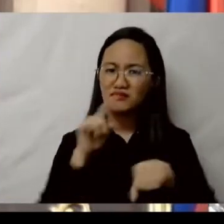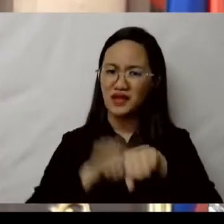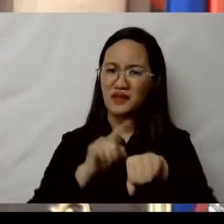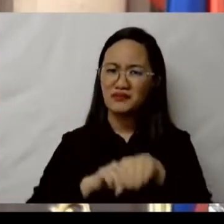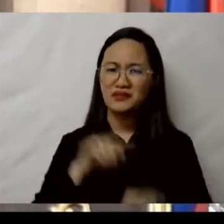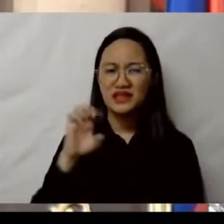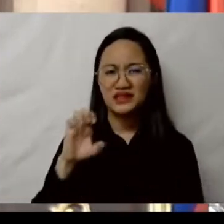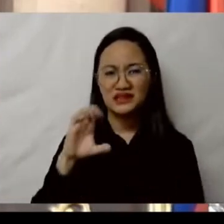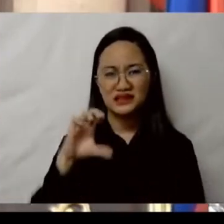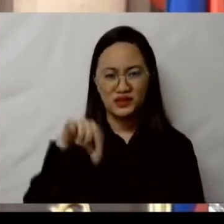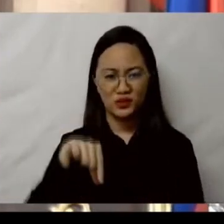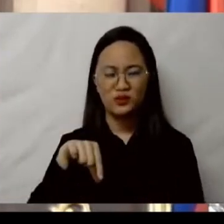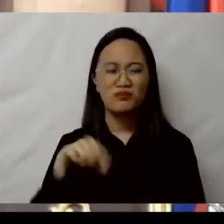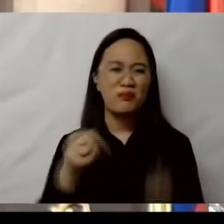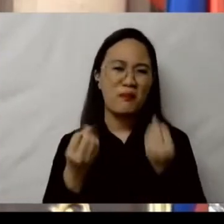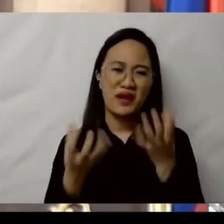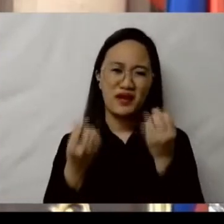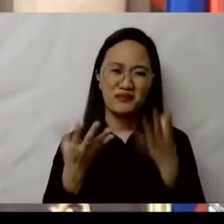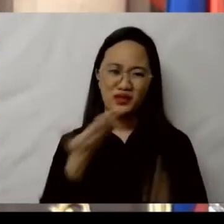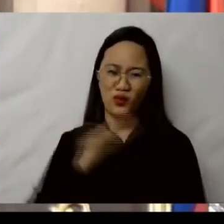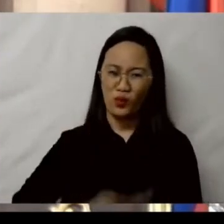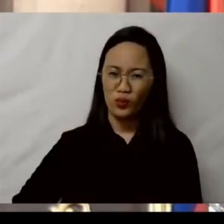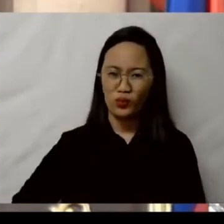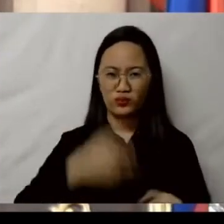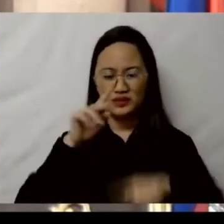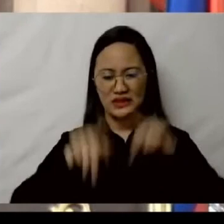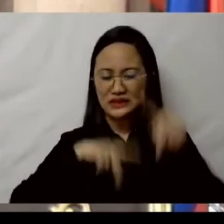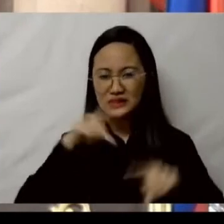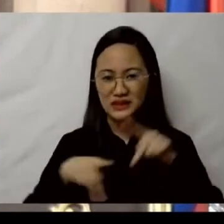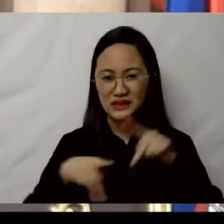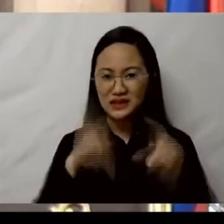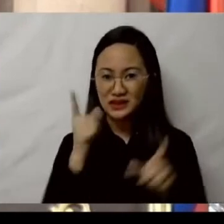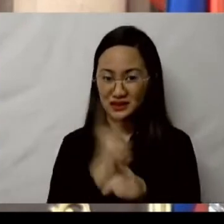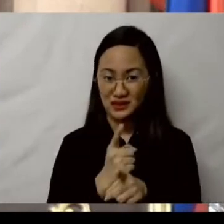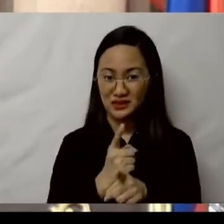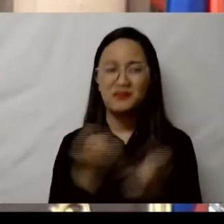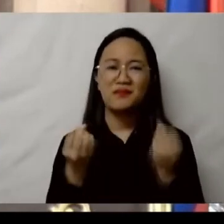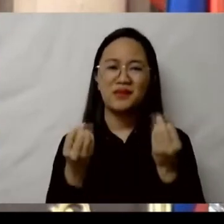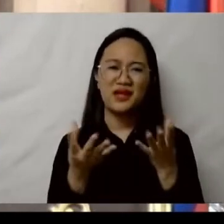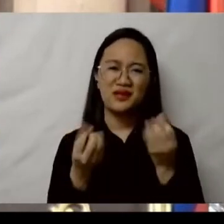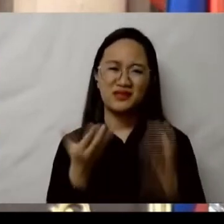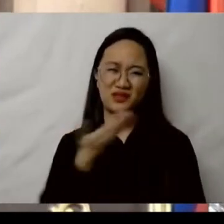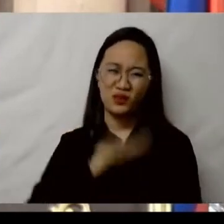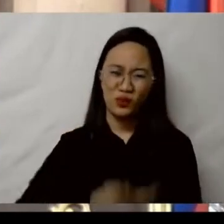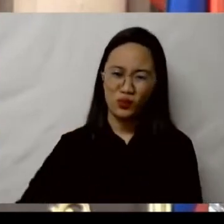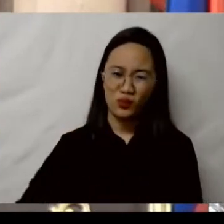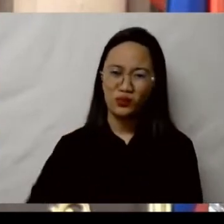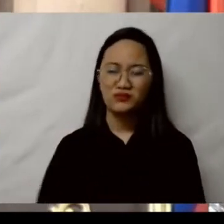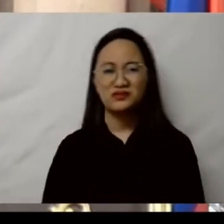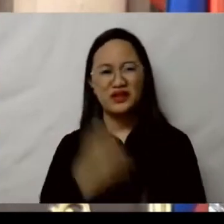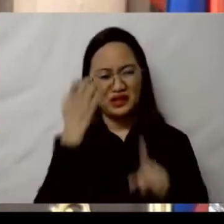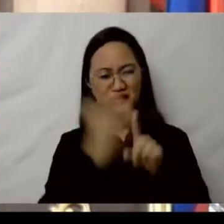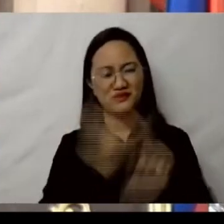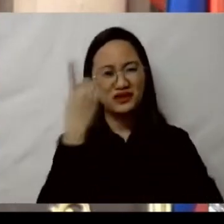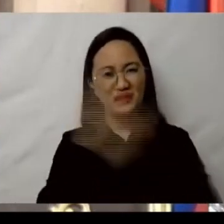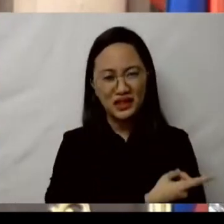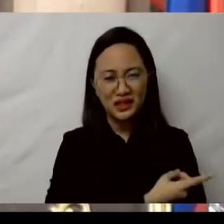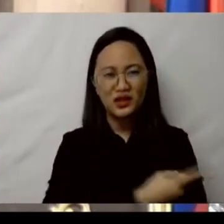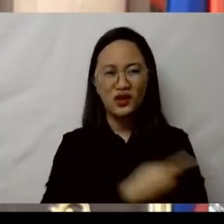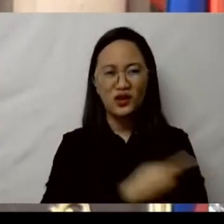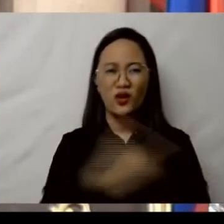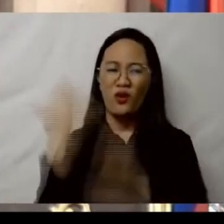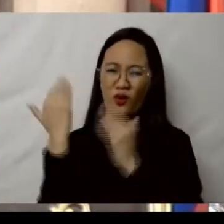po ba? Ang daming nagugutom. Lalo na yung mga arawan ang kita, umaasa sa ayuda, umaasa sa